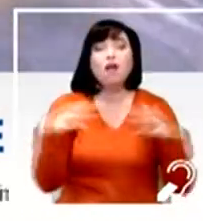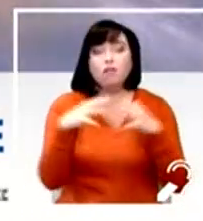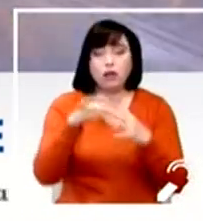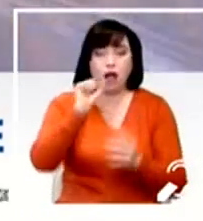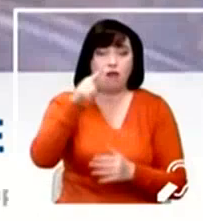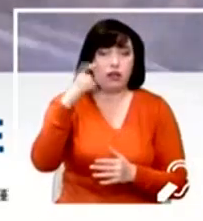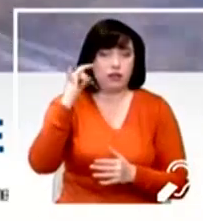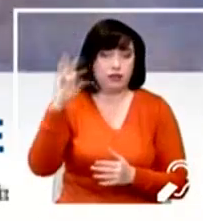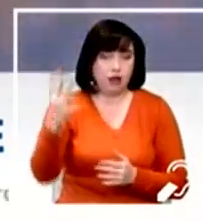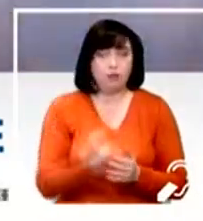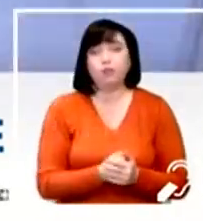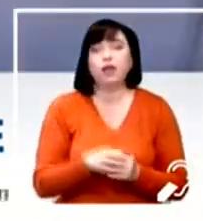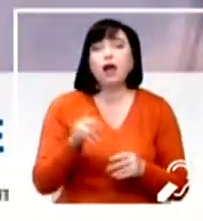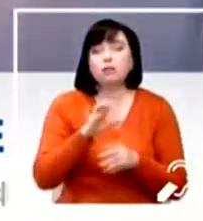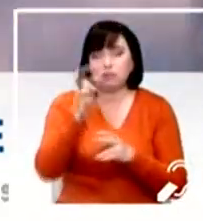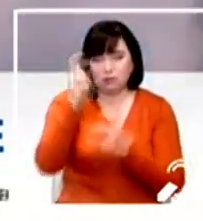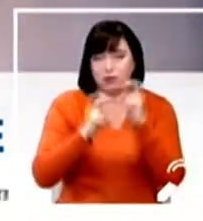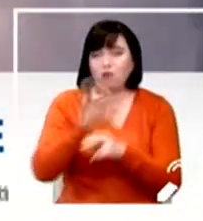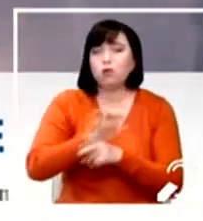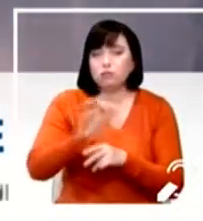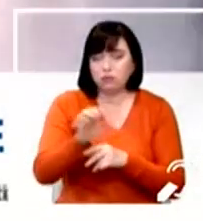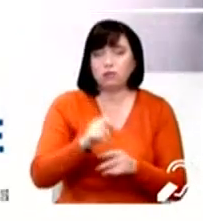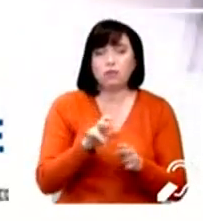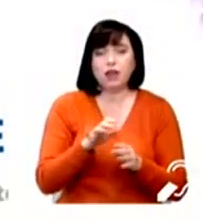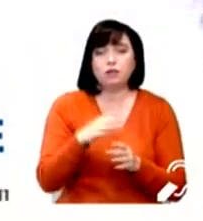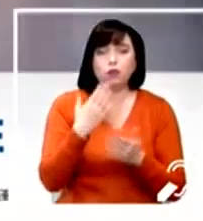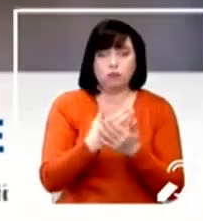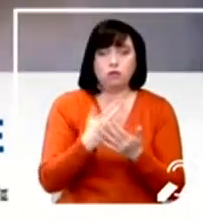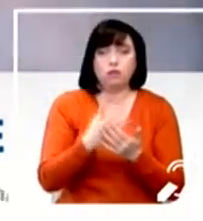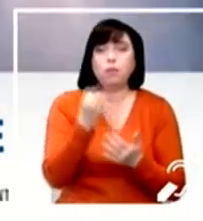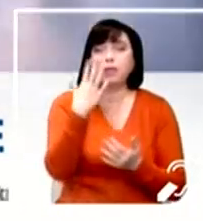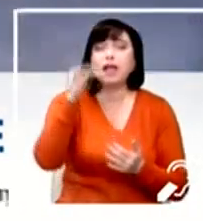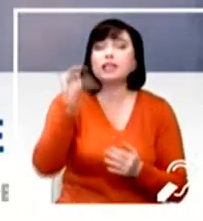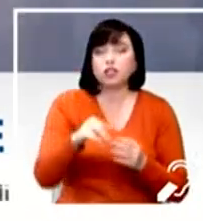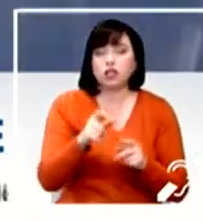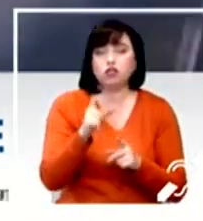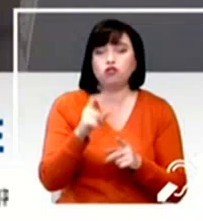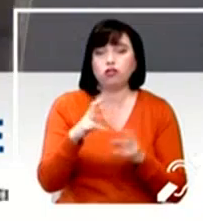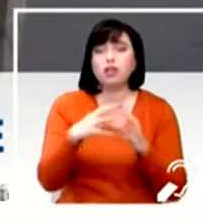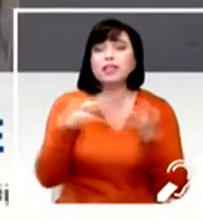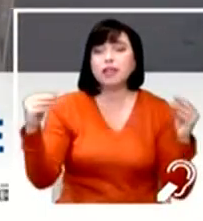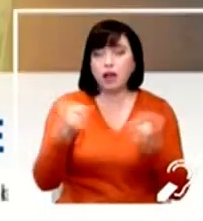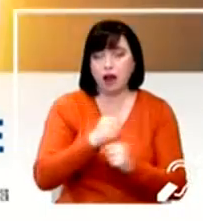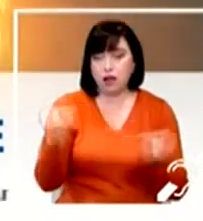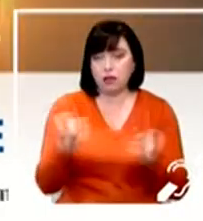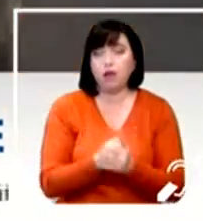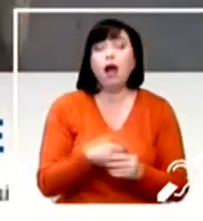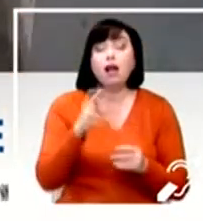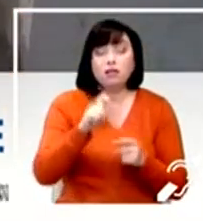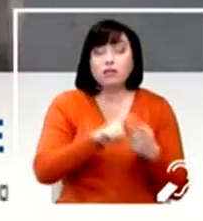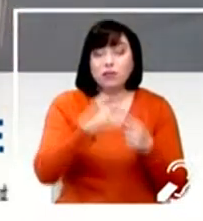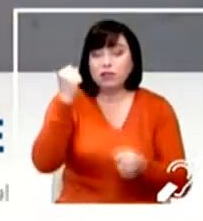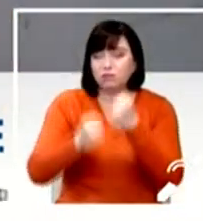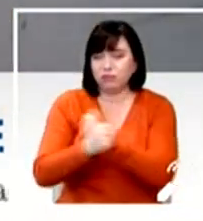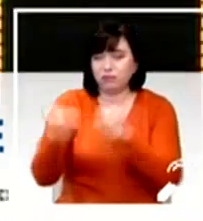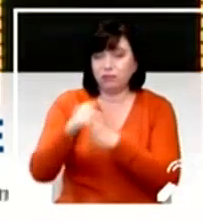Afganistan. Uzinele americane produc 15.000 de obuze de artilerie în fiecare lună, mai scrie publicația din New York. Pe fondul